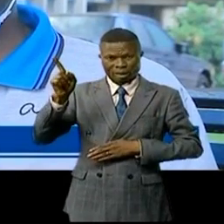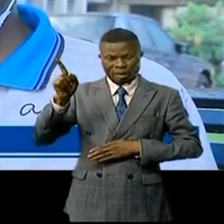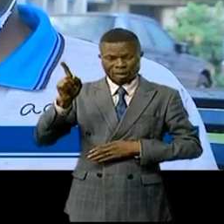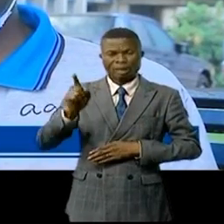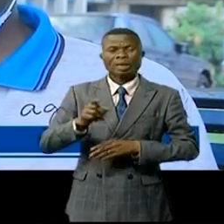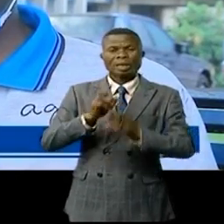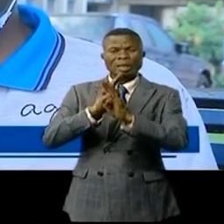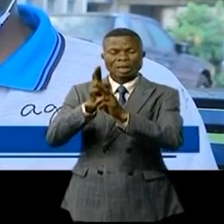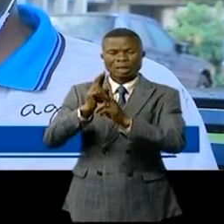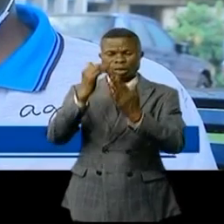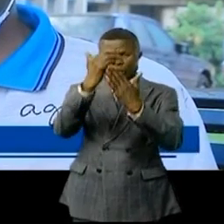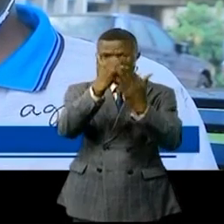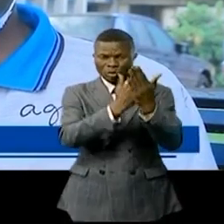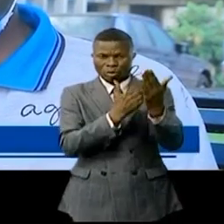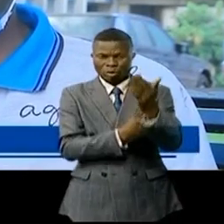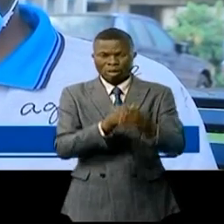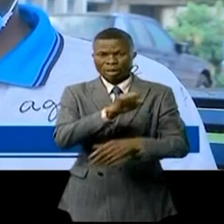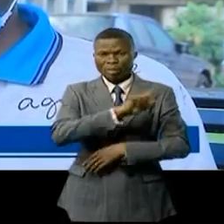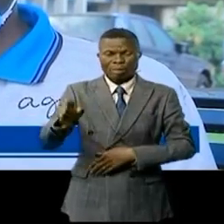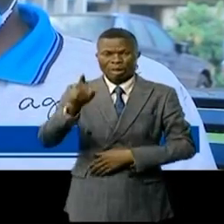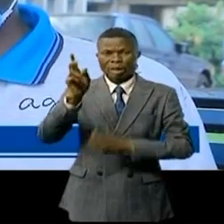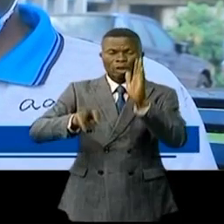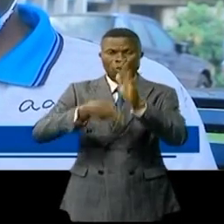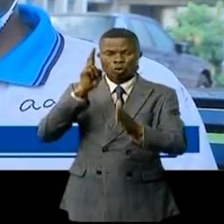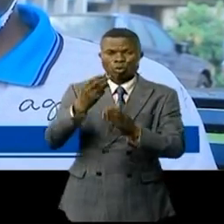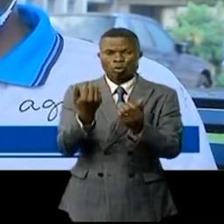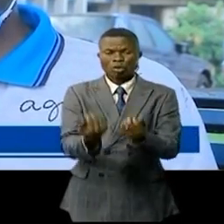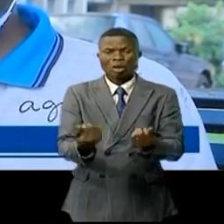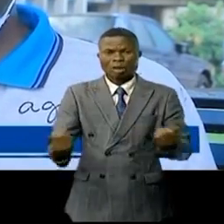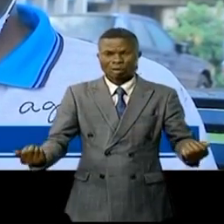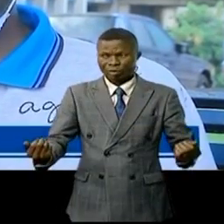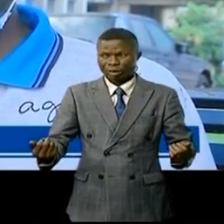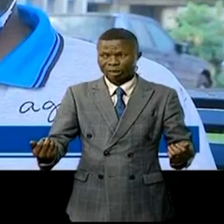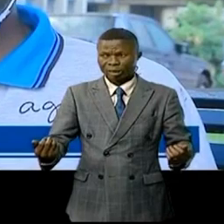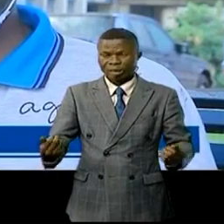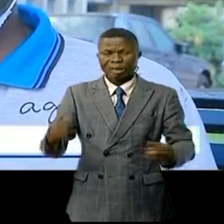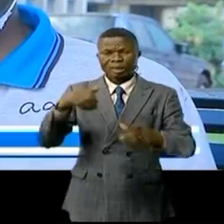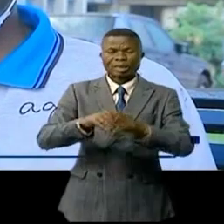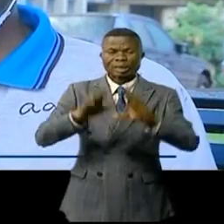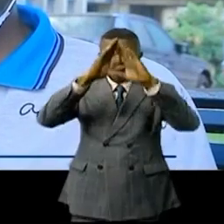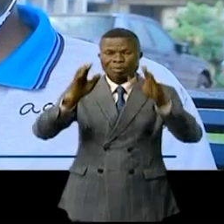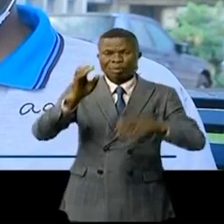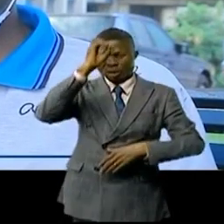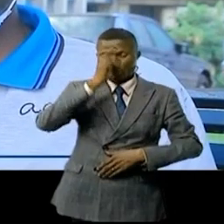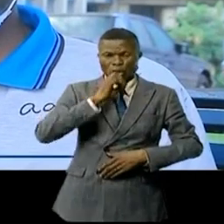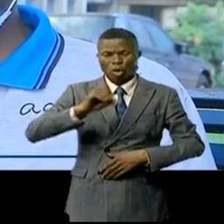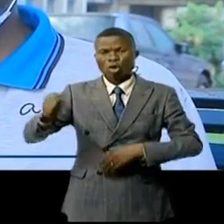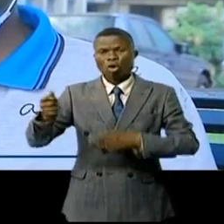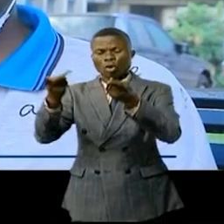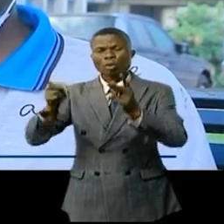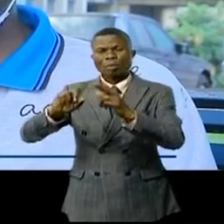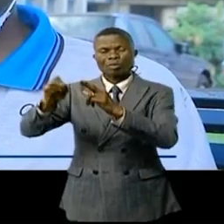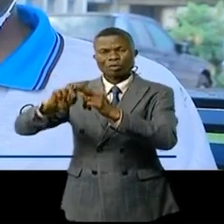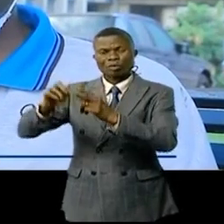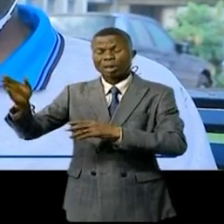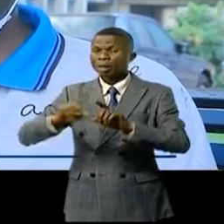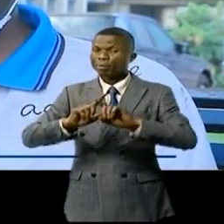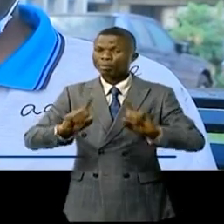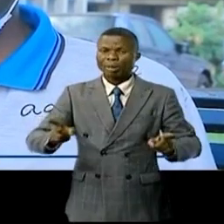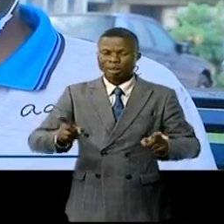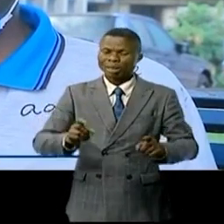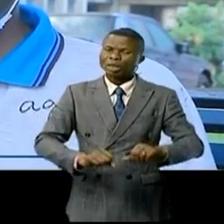nous avons identifié 1012 enfants qui sont dans des orphelinats et d'autres dans des sites de déplacés, malheureusement